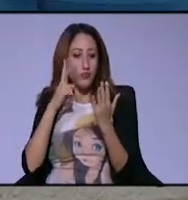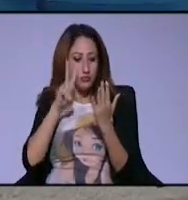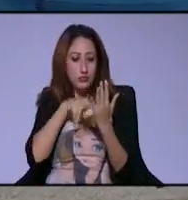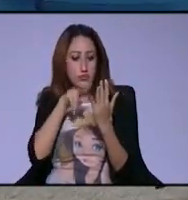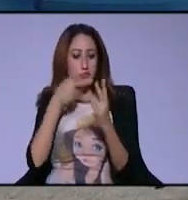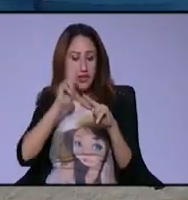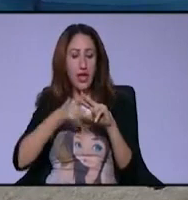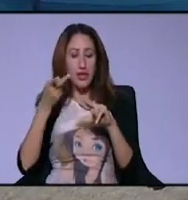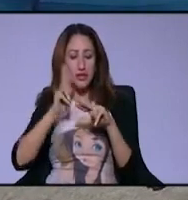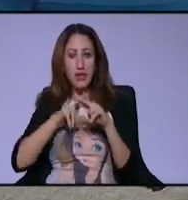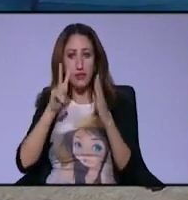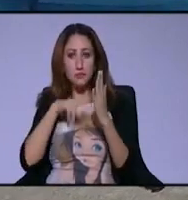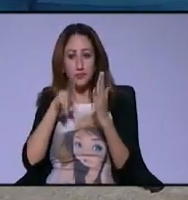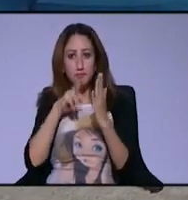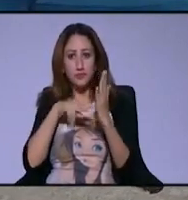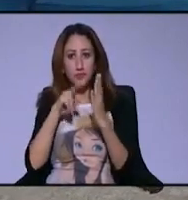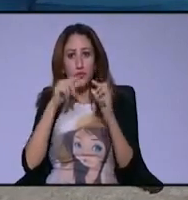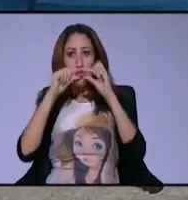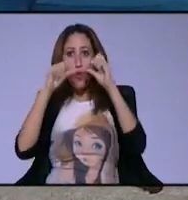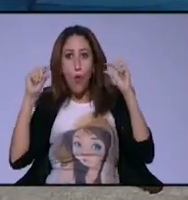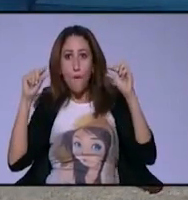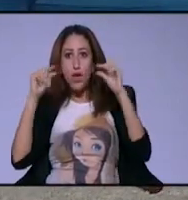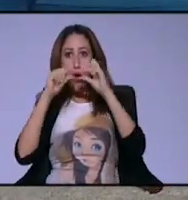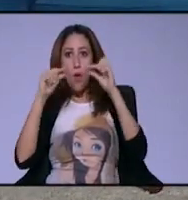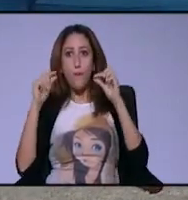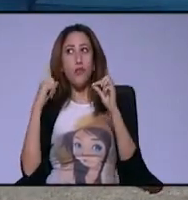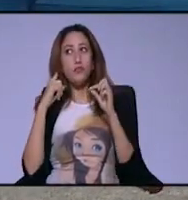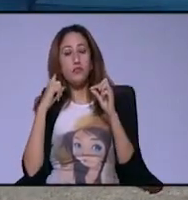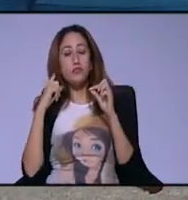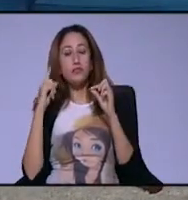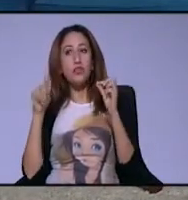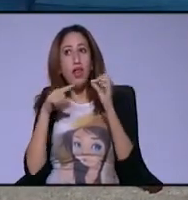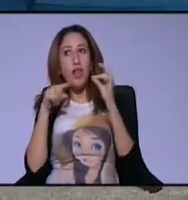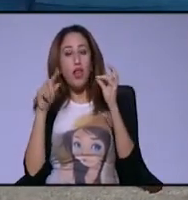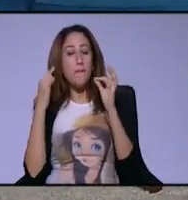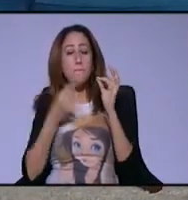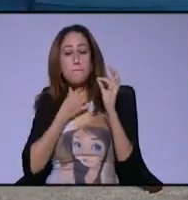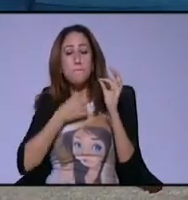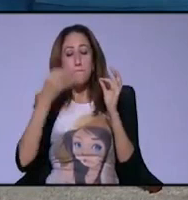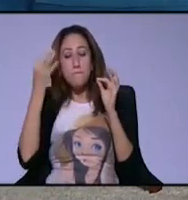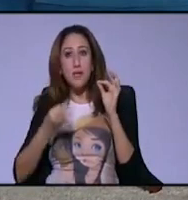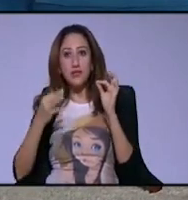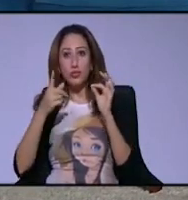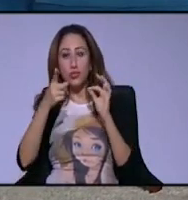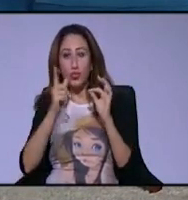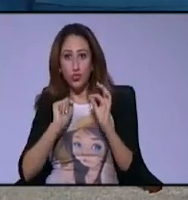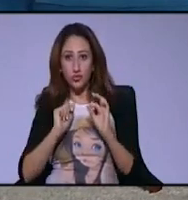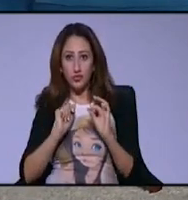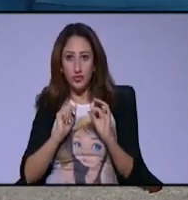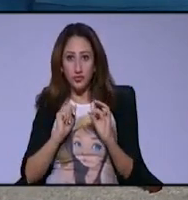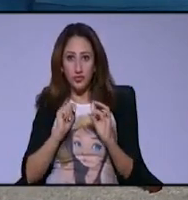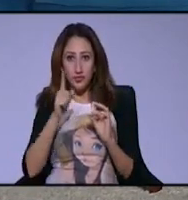أحيانا الجرس بتاع الجملة لحنها في الودن أقول الله أنا ما بسمعهاش كده، أتري أصلها